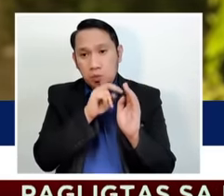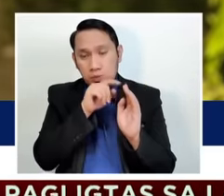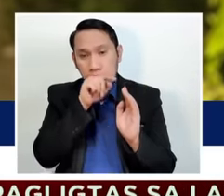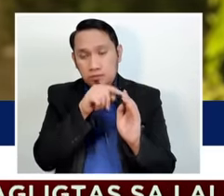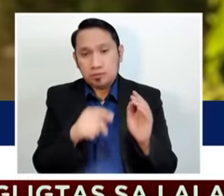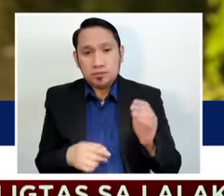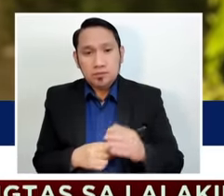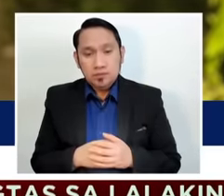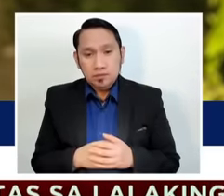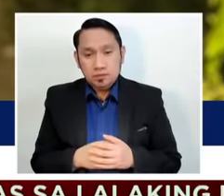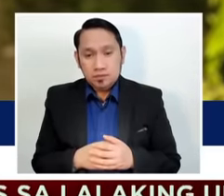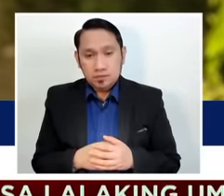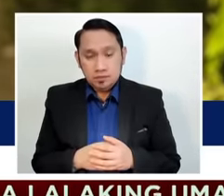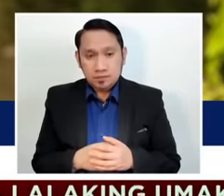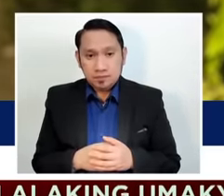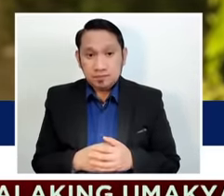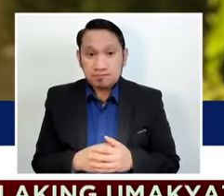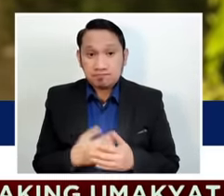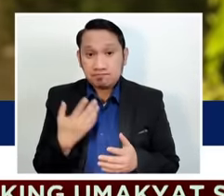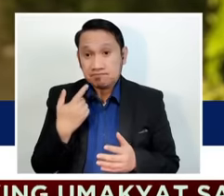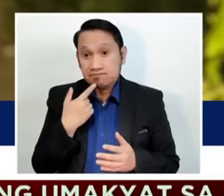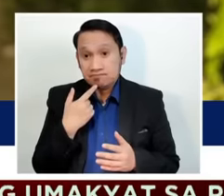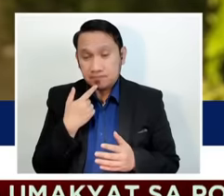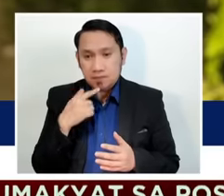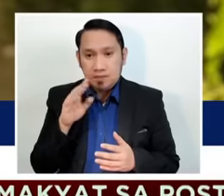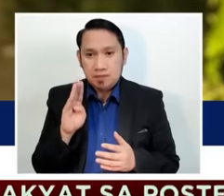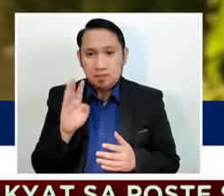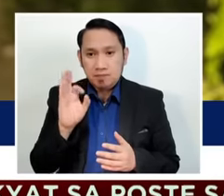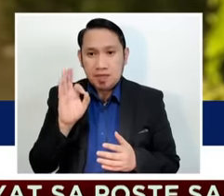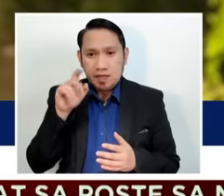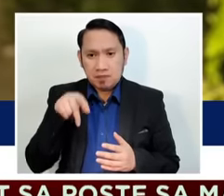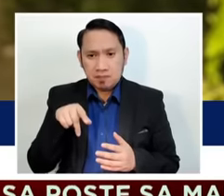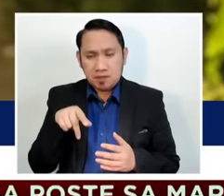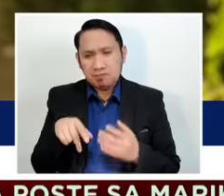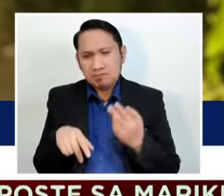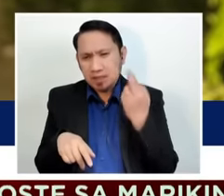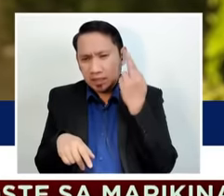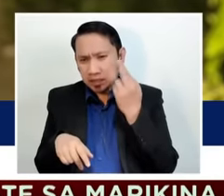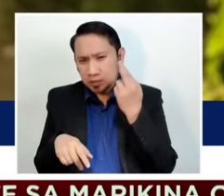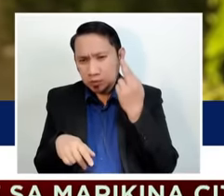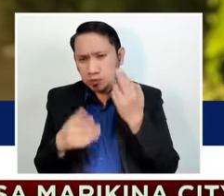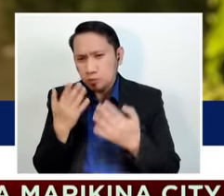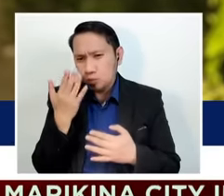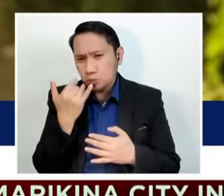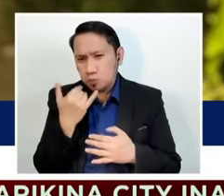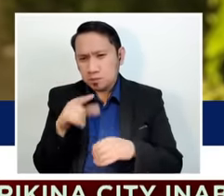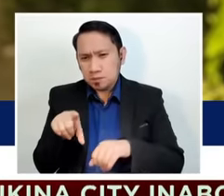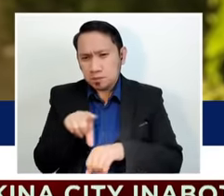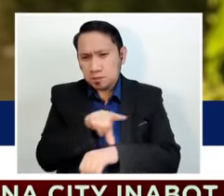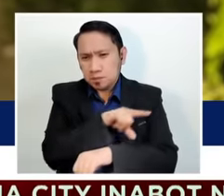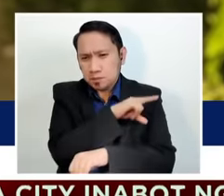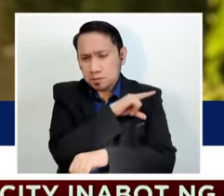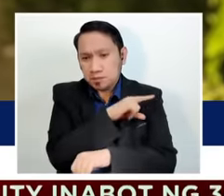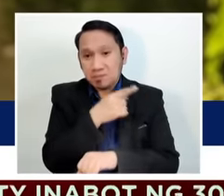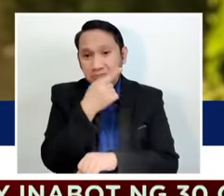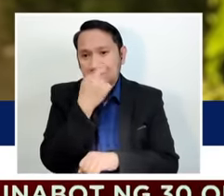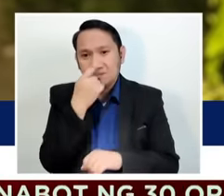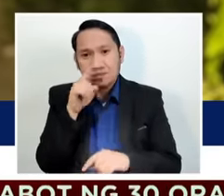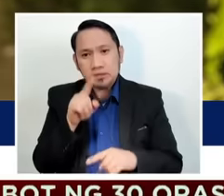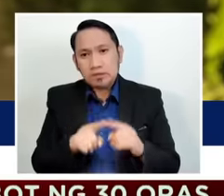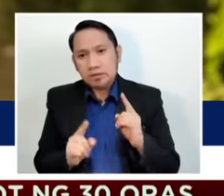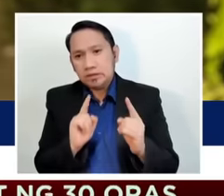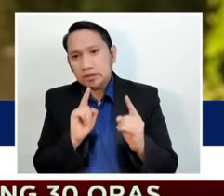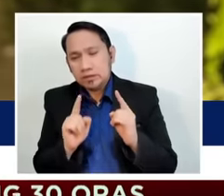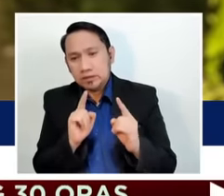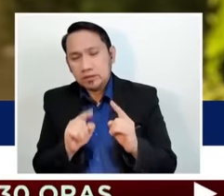poste. Samantala, sinasabi naman ng BFP kaya naging matagal yung kanilang pagresponde doon ay hindi makausap na maayos at